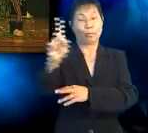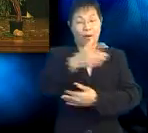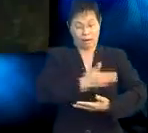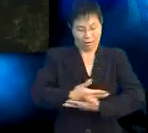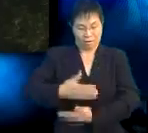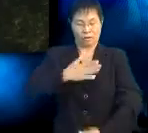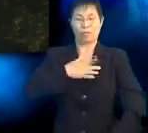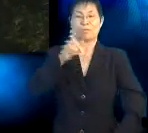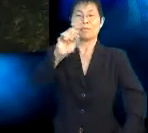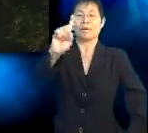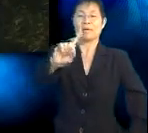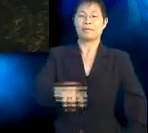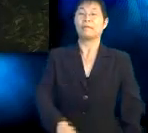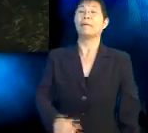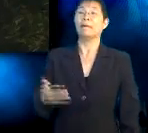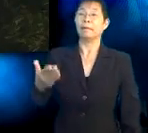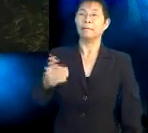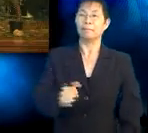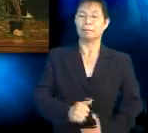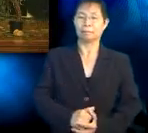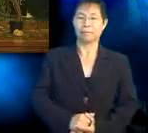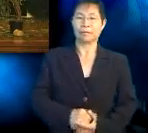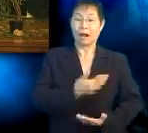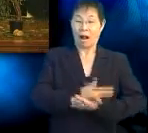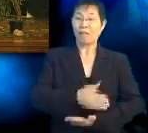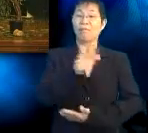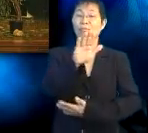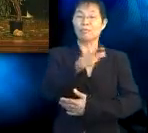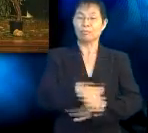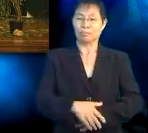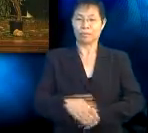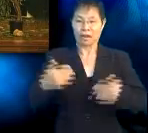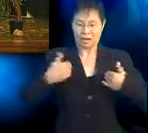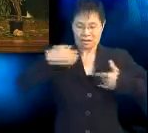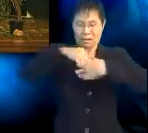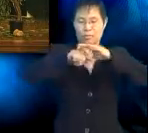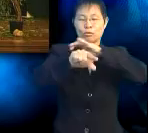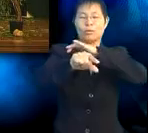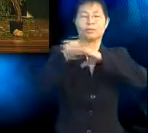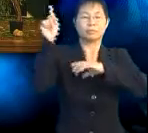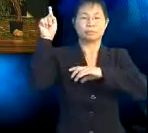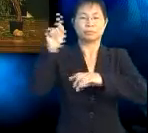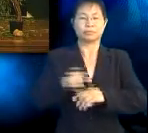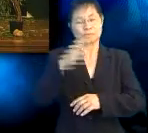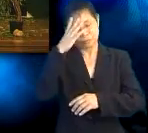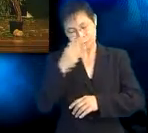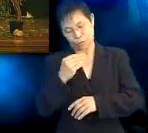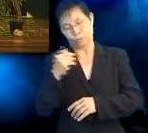anak aku? Ah! Anakmu ada di dalam gua. Sedang tidur